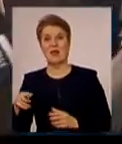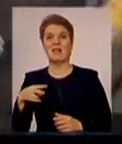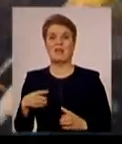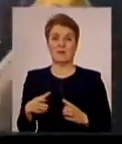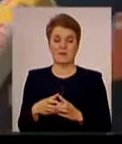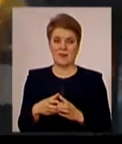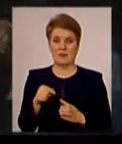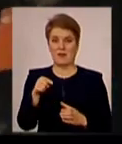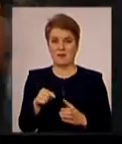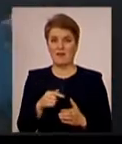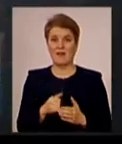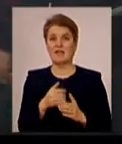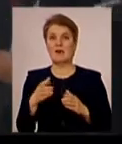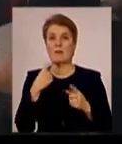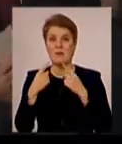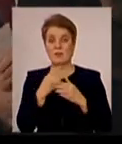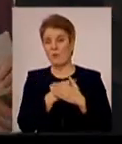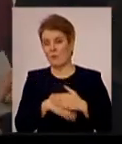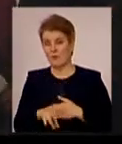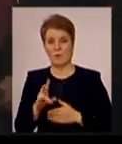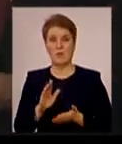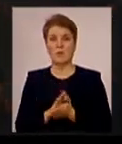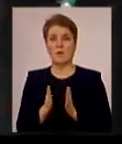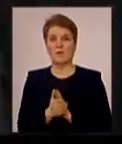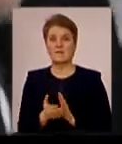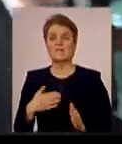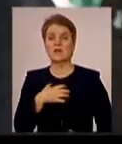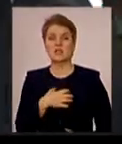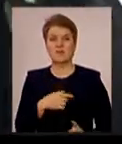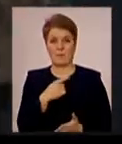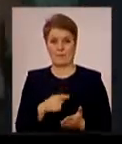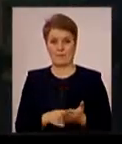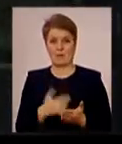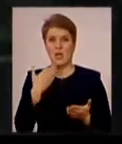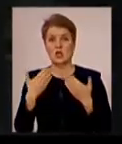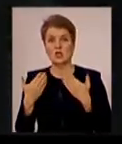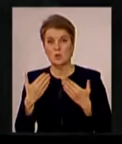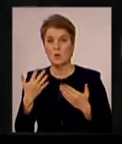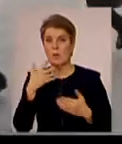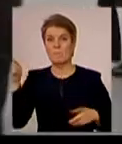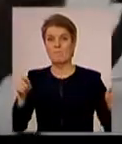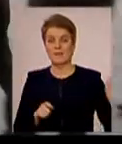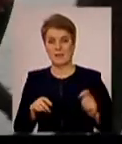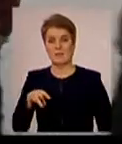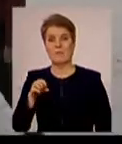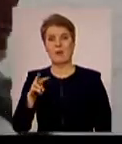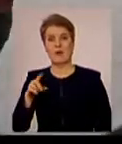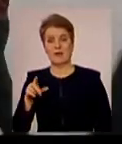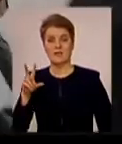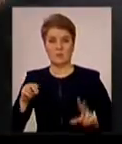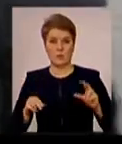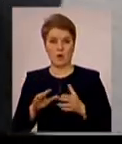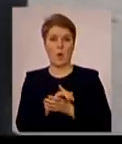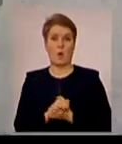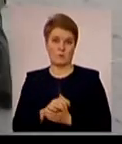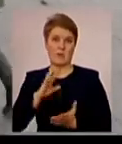Останні в неділю з перемов вийшли, бо не дійшли згоди в кількох ключових питаннях, зокрема щодо міграції. Меркель сподівалася, що коаліція буде